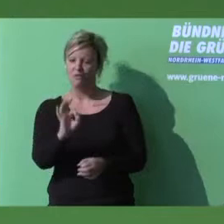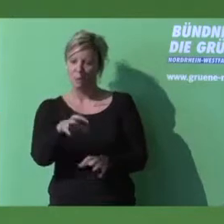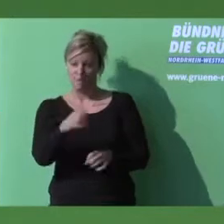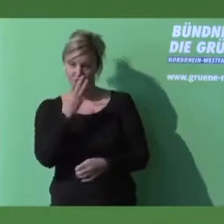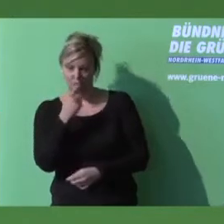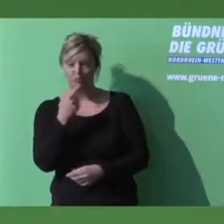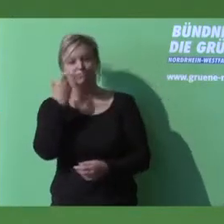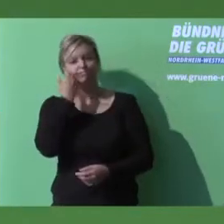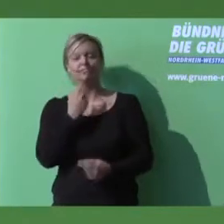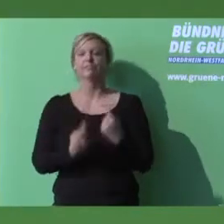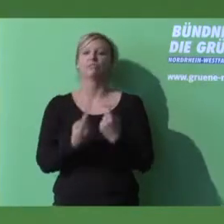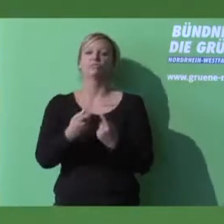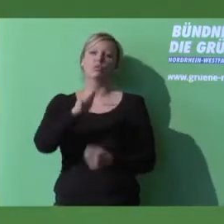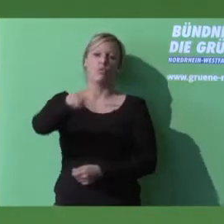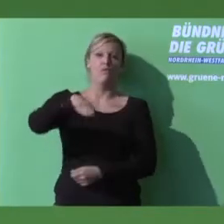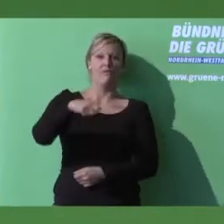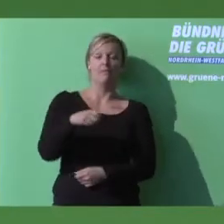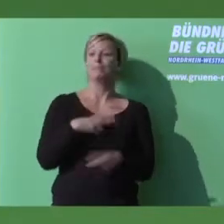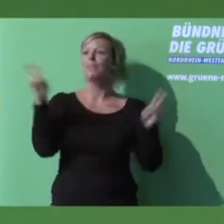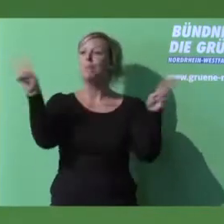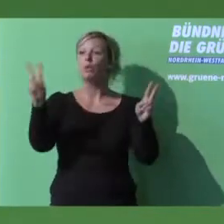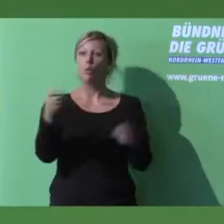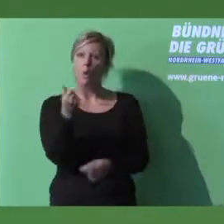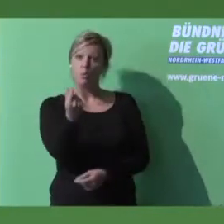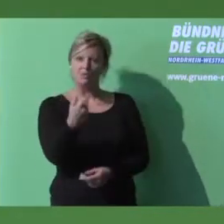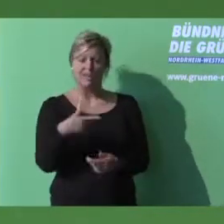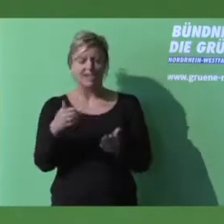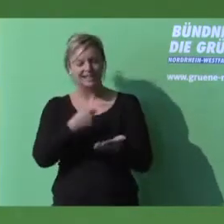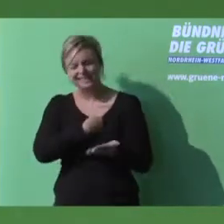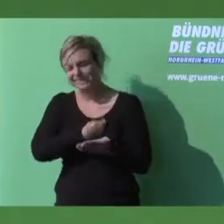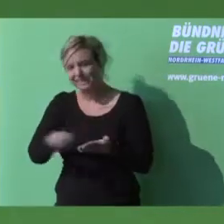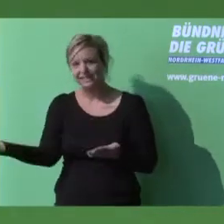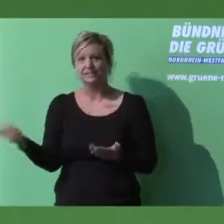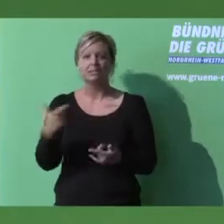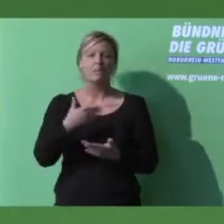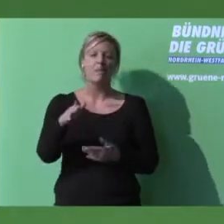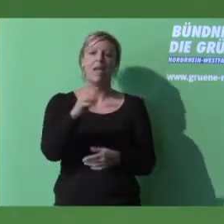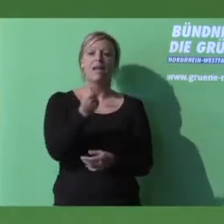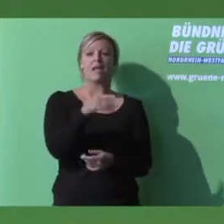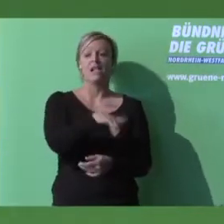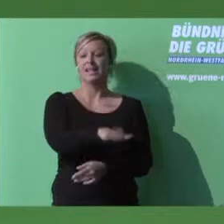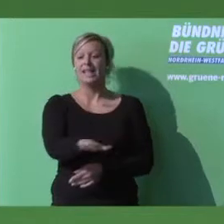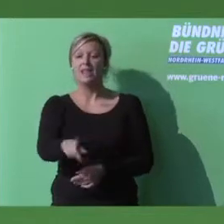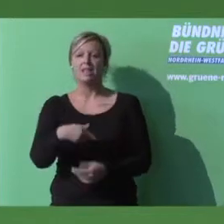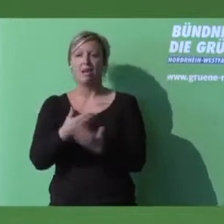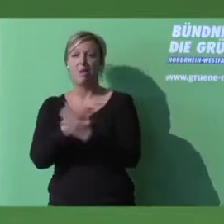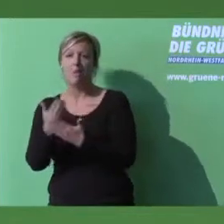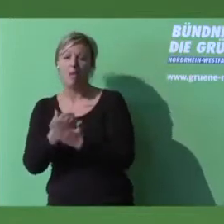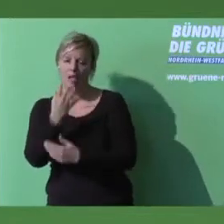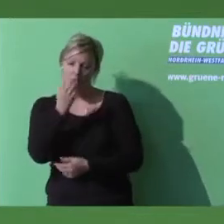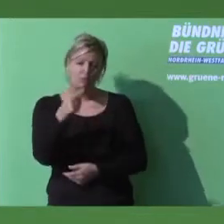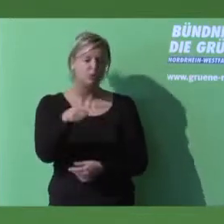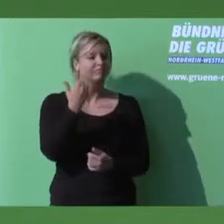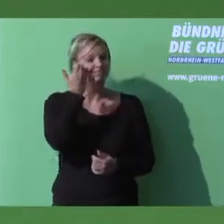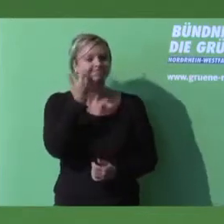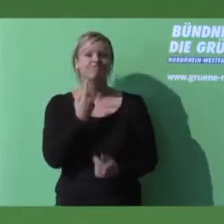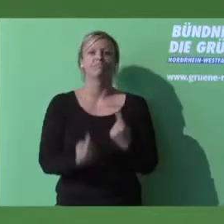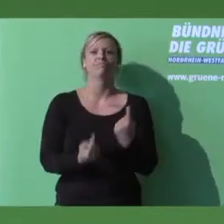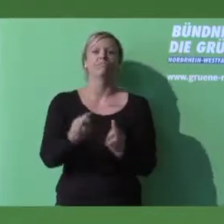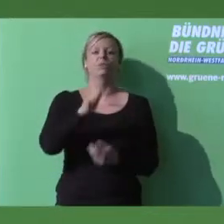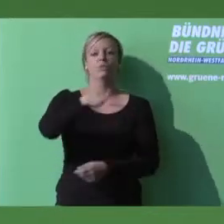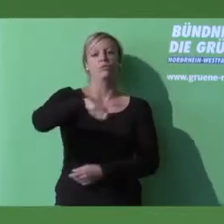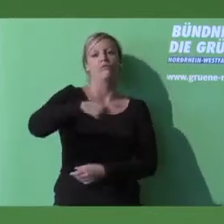das Betreuungsgeld abschaffen und mehr Geld für Kinder und Bildung ausgeben möchte, der muss Grün wählen.